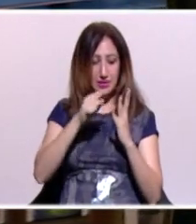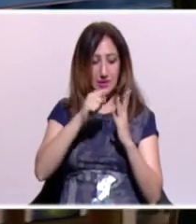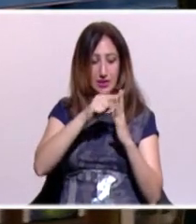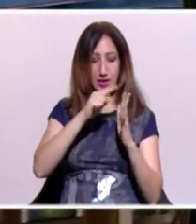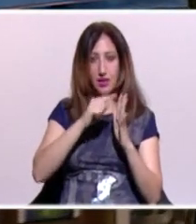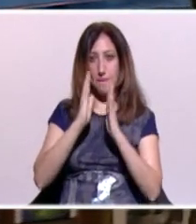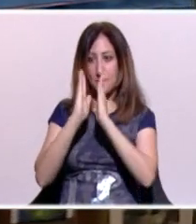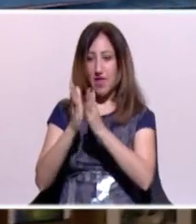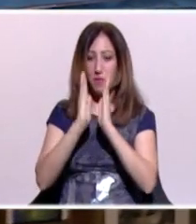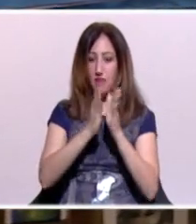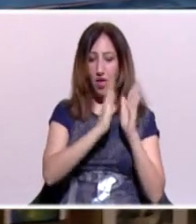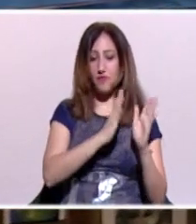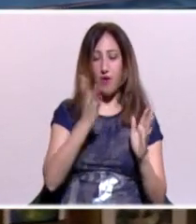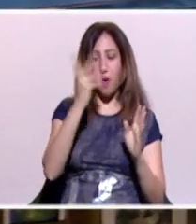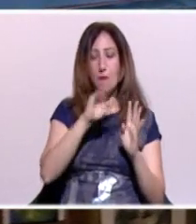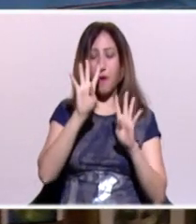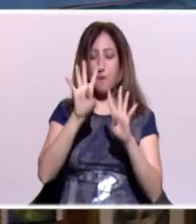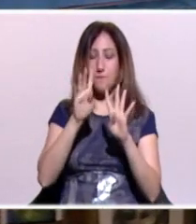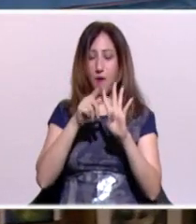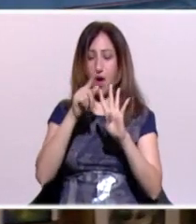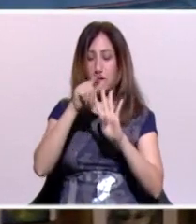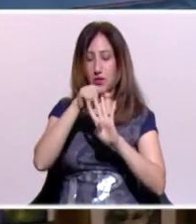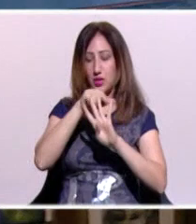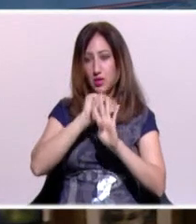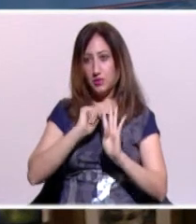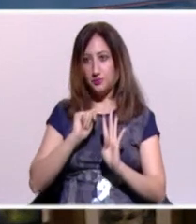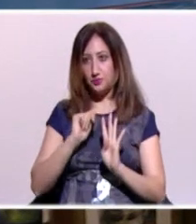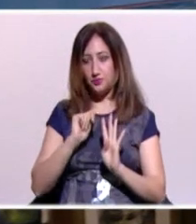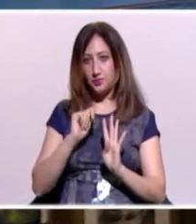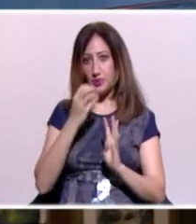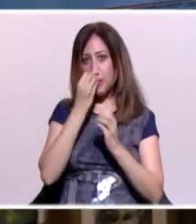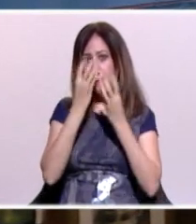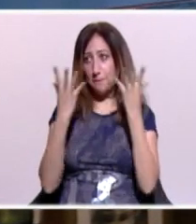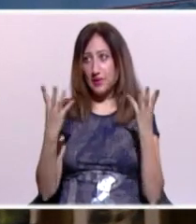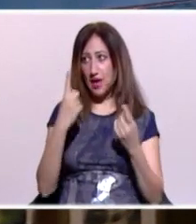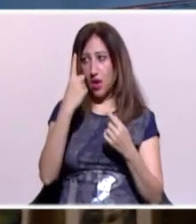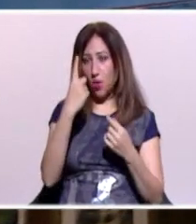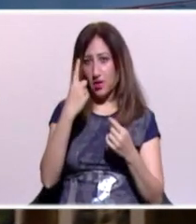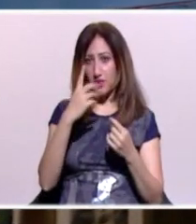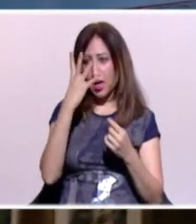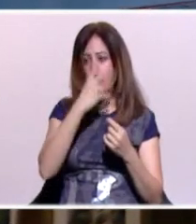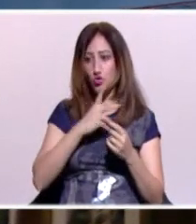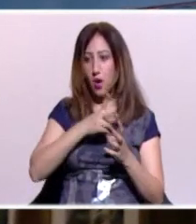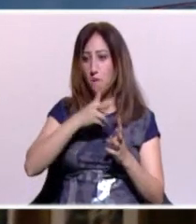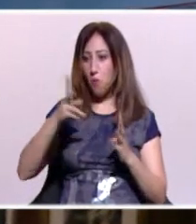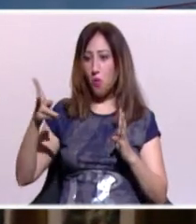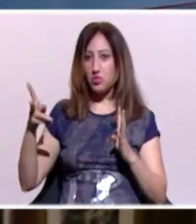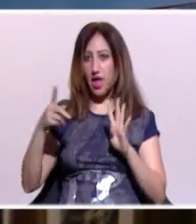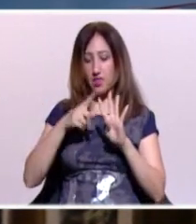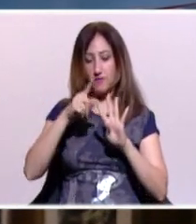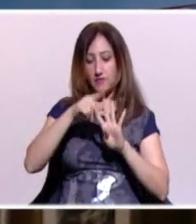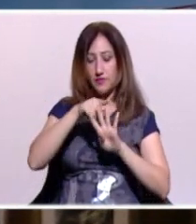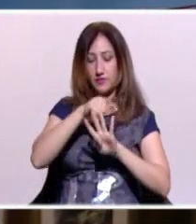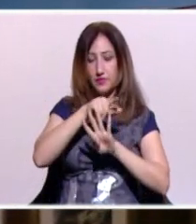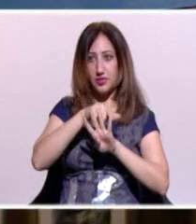الملف اللي كان عاجبني فعلا، ازاي ممكن من بيئه واحده يطلع كل الاشكال دي وبشكل متطرف، يعني ما